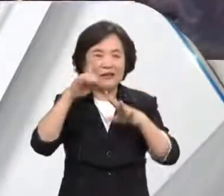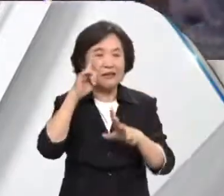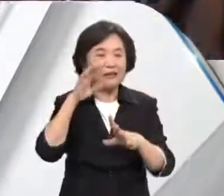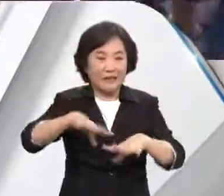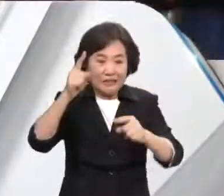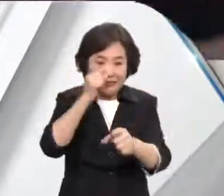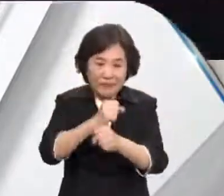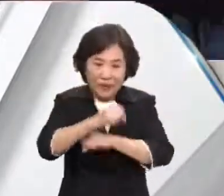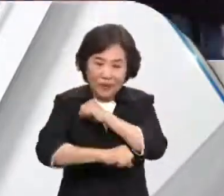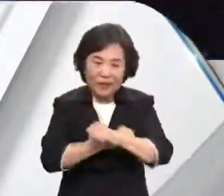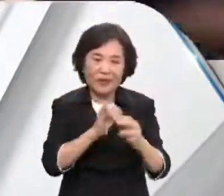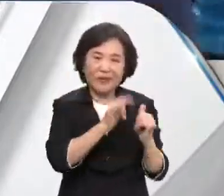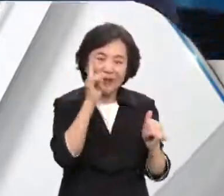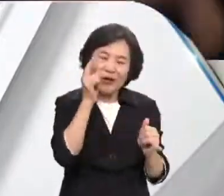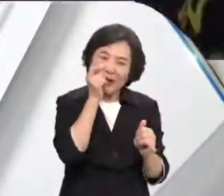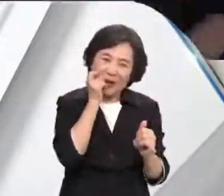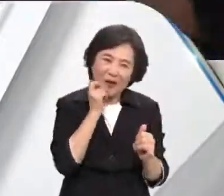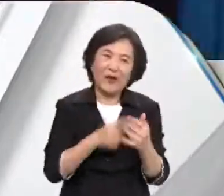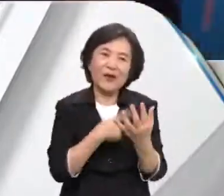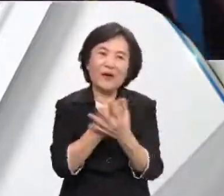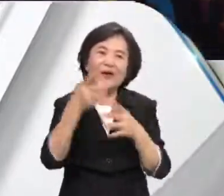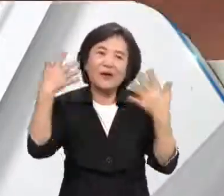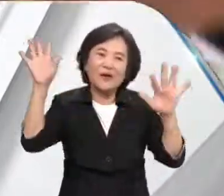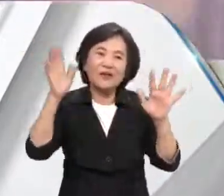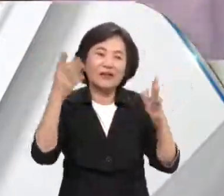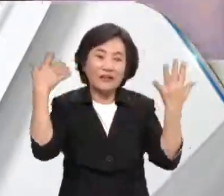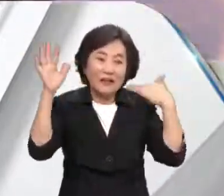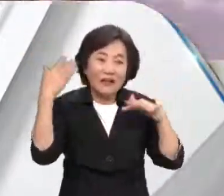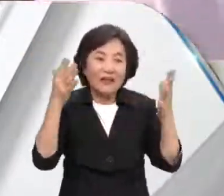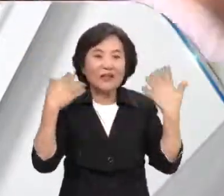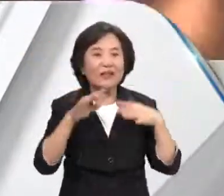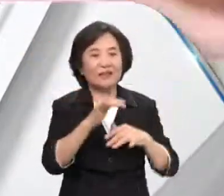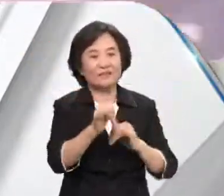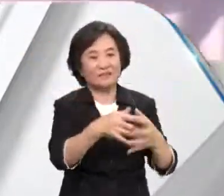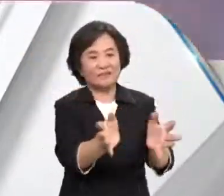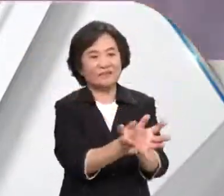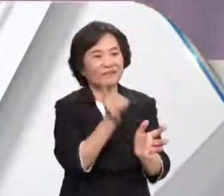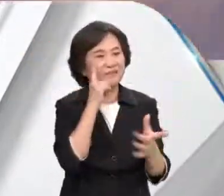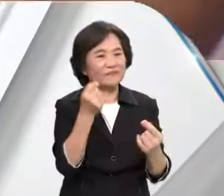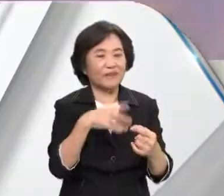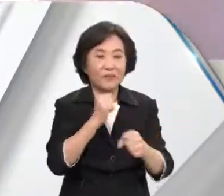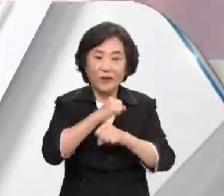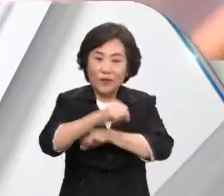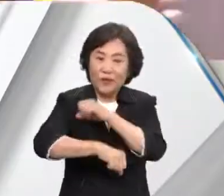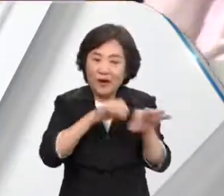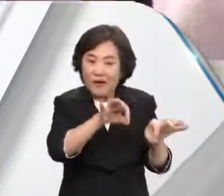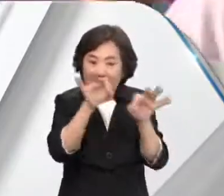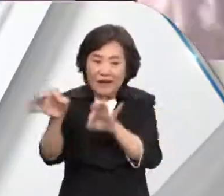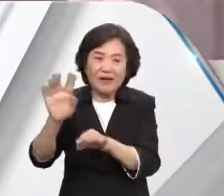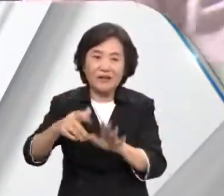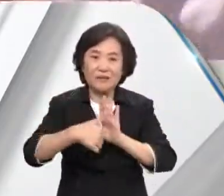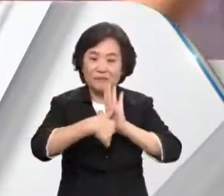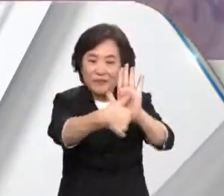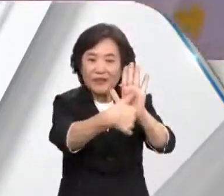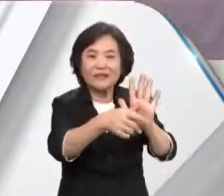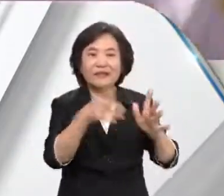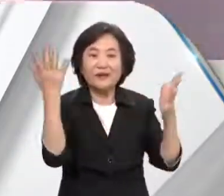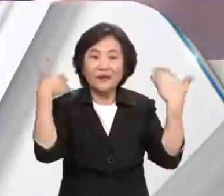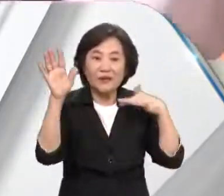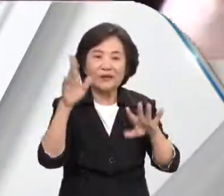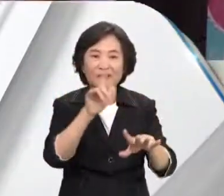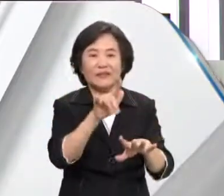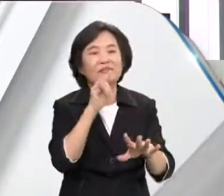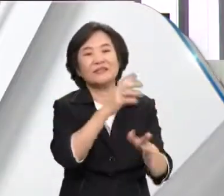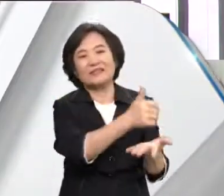主讲，条粉丝们当好跳舞，杀起舞蹈班一多年爱跳。故说举办有氧舞蹈发通，还请了有名的先生带大家